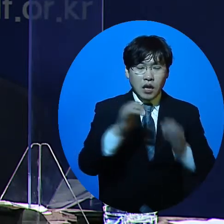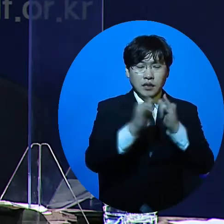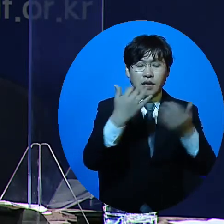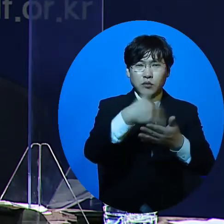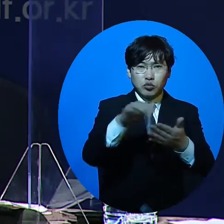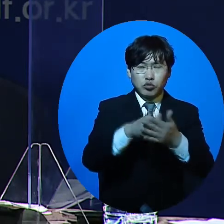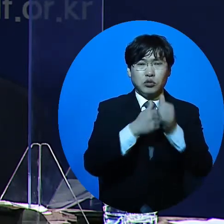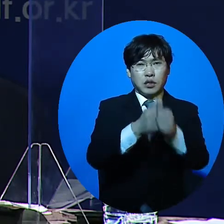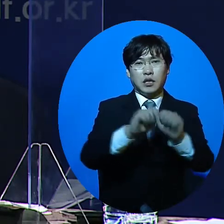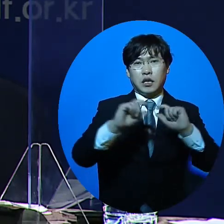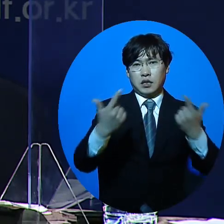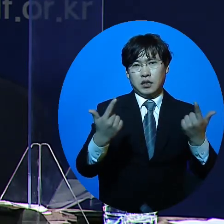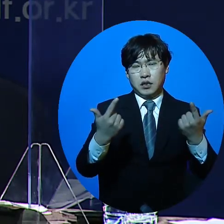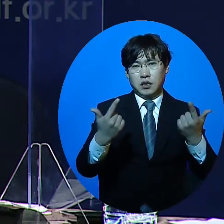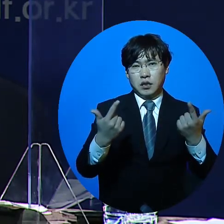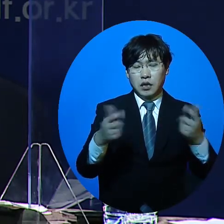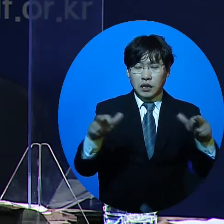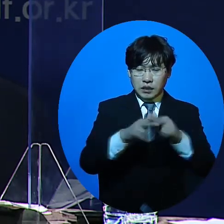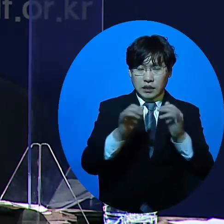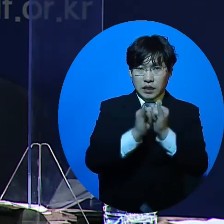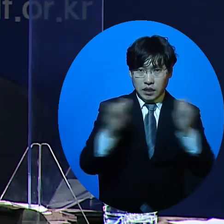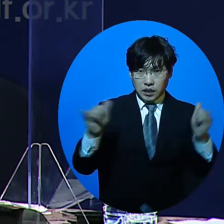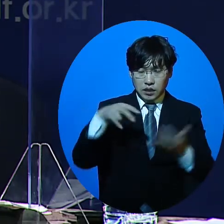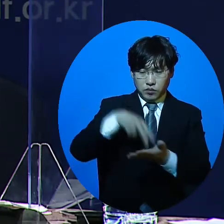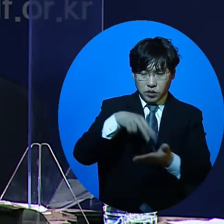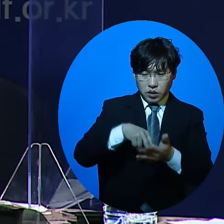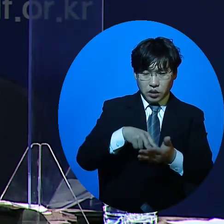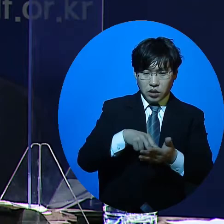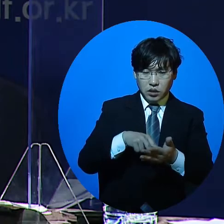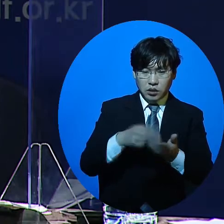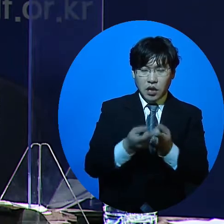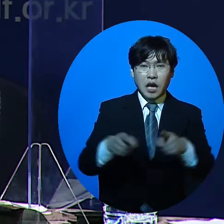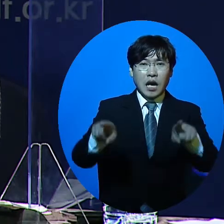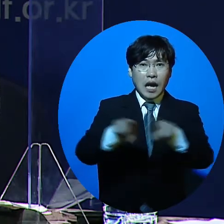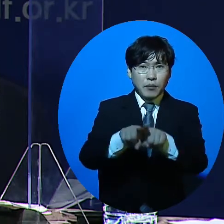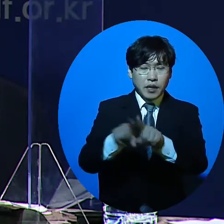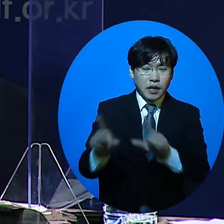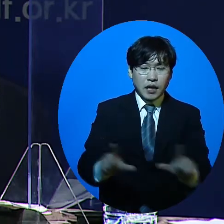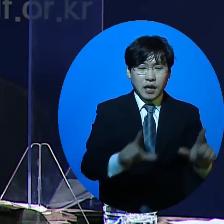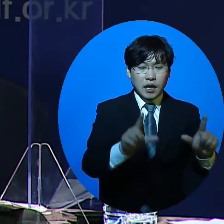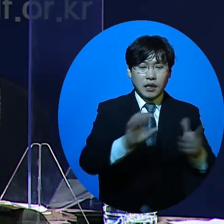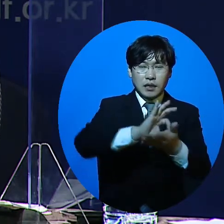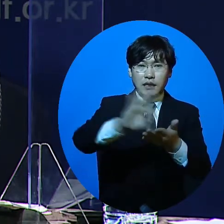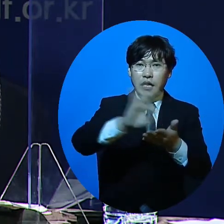모든 시설을 장애인들이 함께 사용할 수 있는 시설로